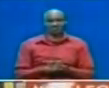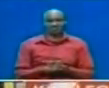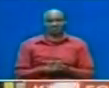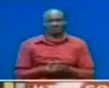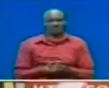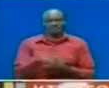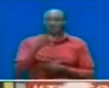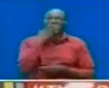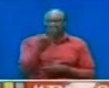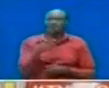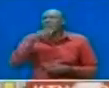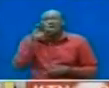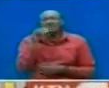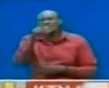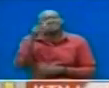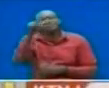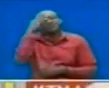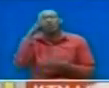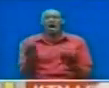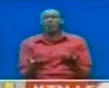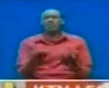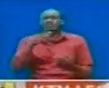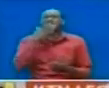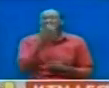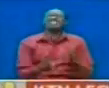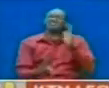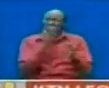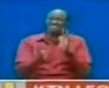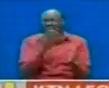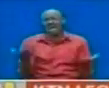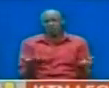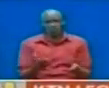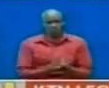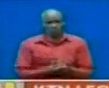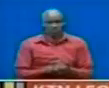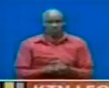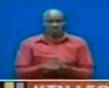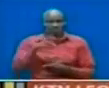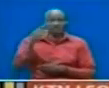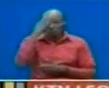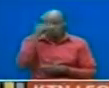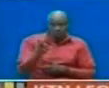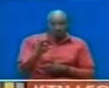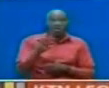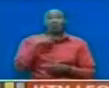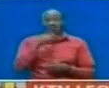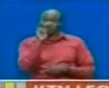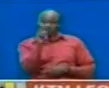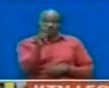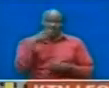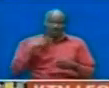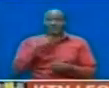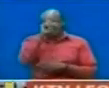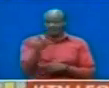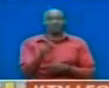Huenda unajiuliza ni vipi wanafunzi hawa wana uwezo kujibu maswali haya kwa haraka. Ili kuhakikisha hilo, wacha tuwapatie